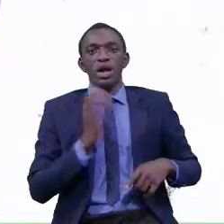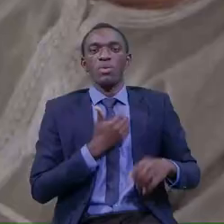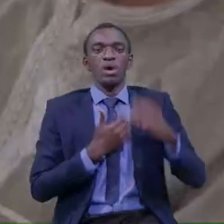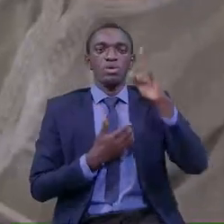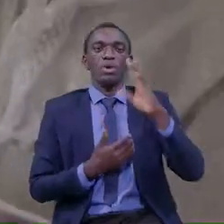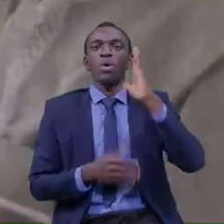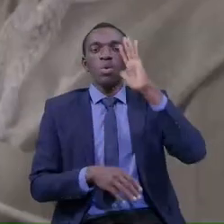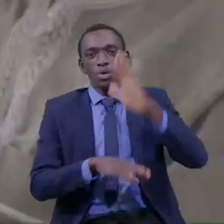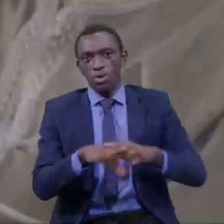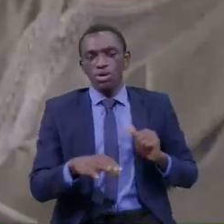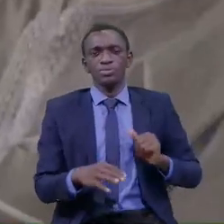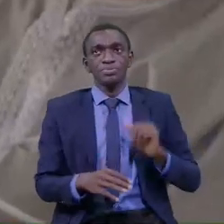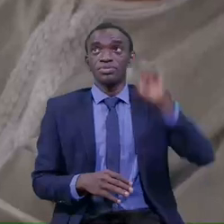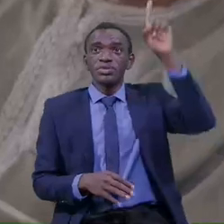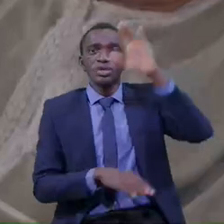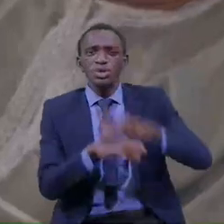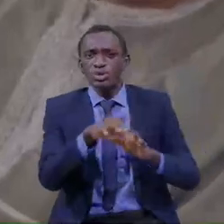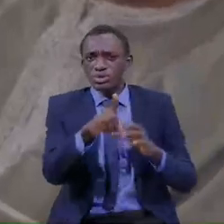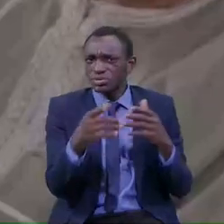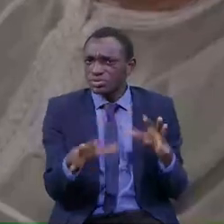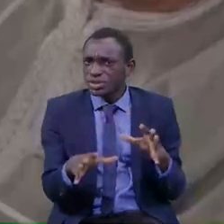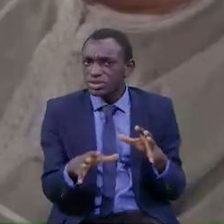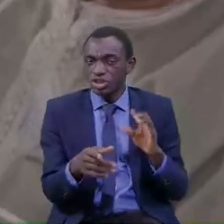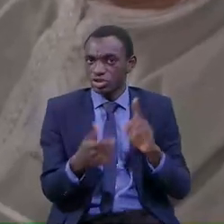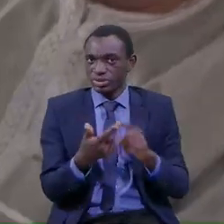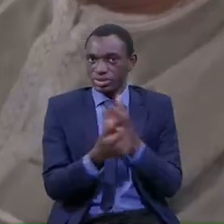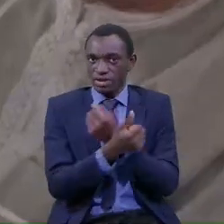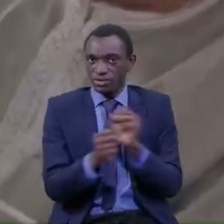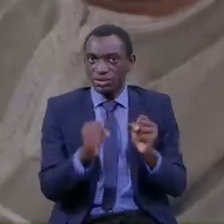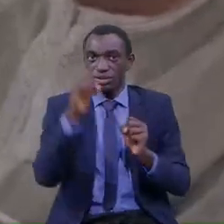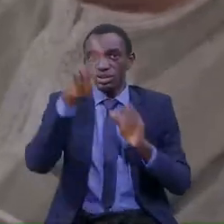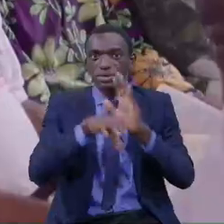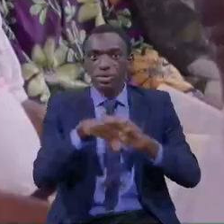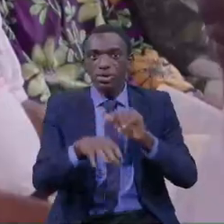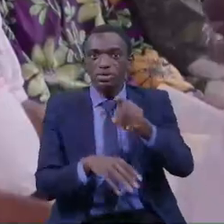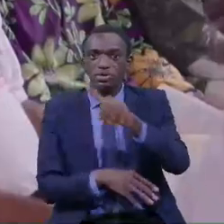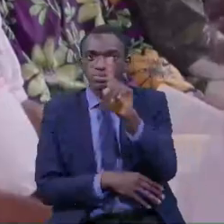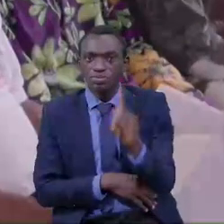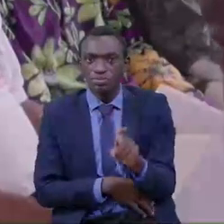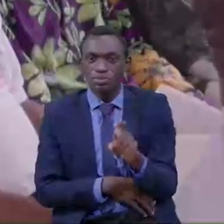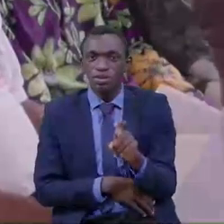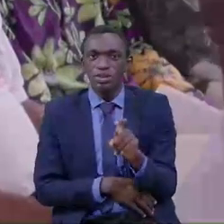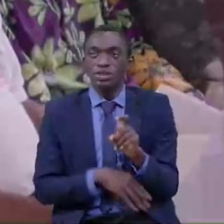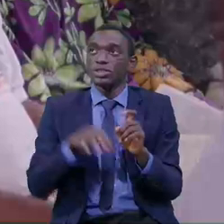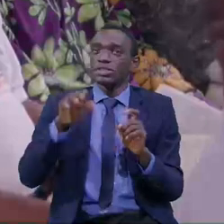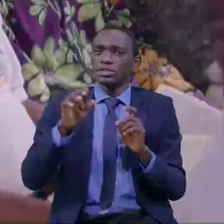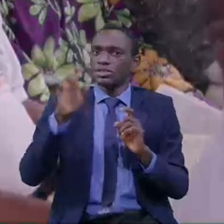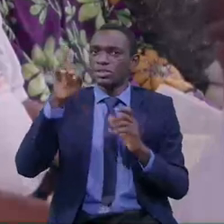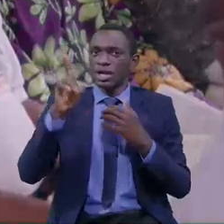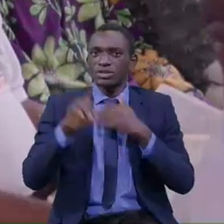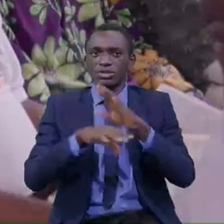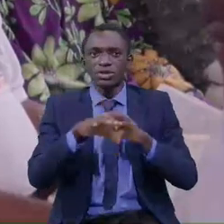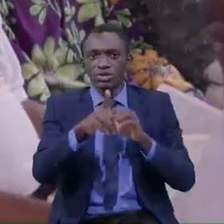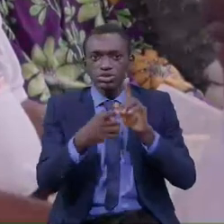Est-ce qu'il t'a appelé pour le salut? Est-ce que tu as reçu l'appel au salut?